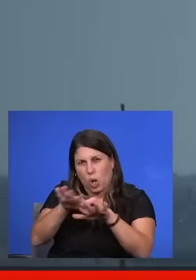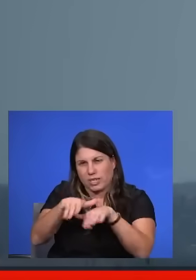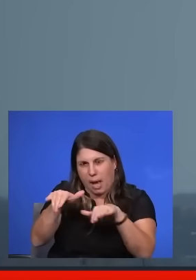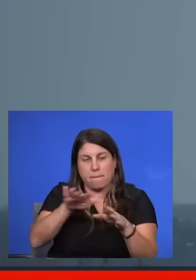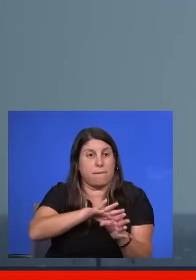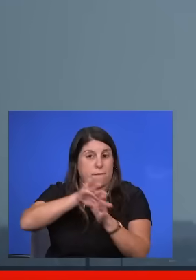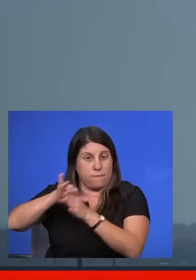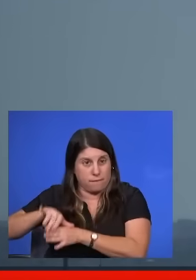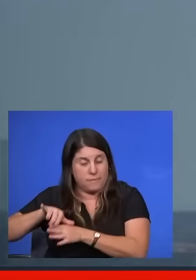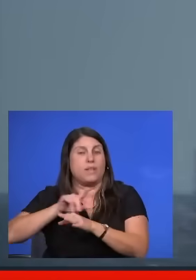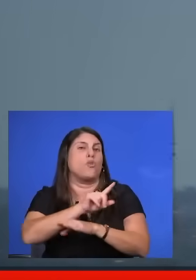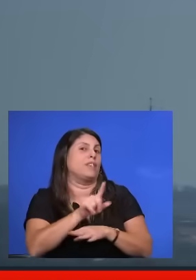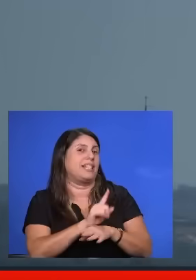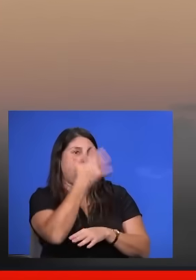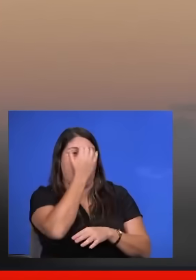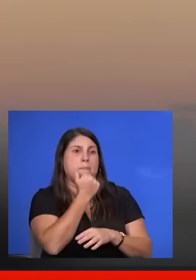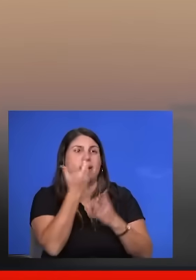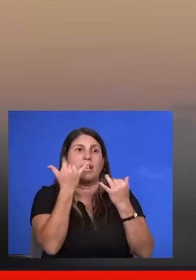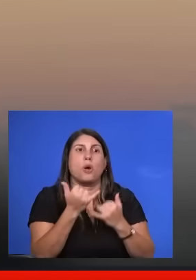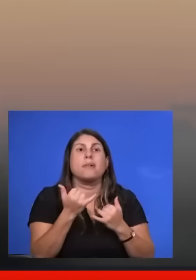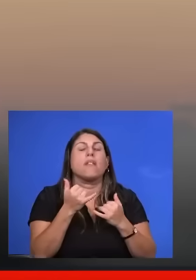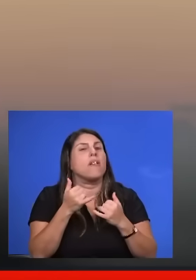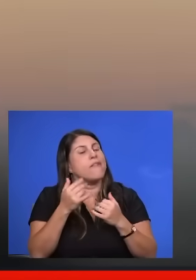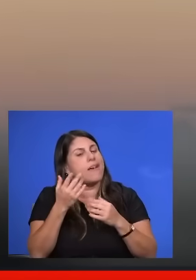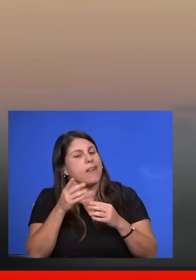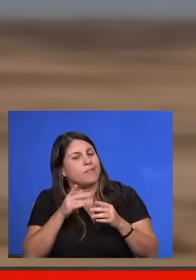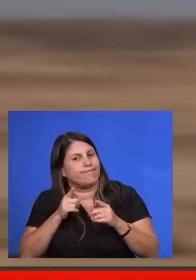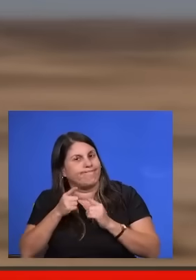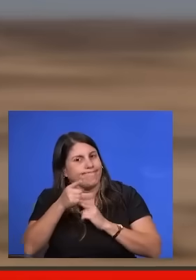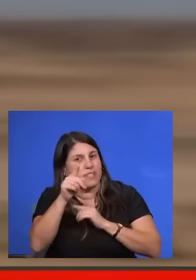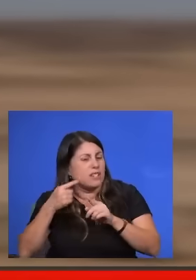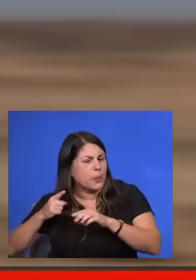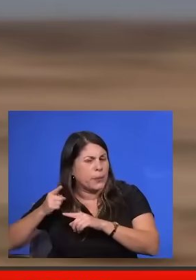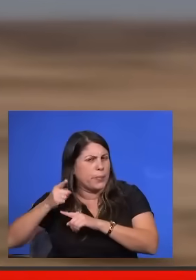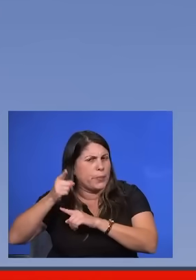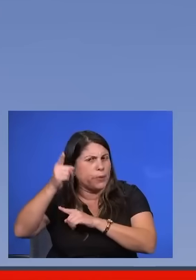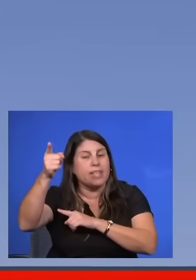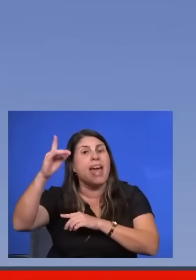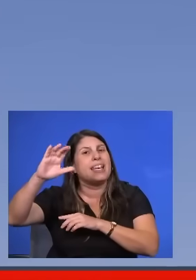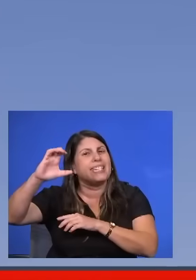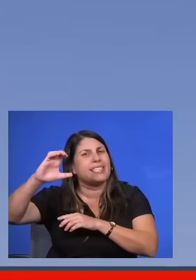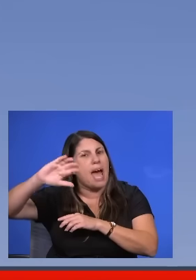ובינתיים חמאס הגדיל היום את טווח הירי הרקטי עם שיגורים לכרמל בצפון ולעבר אילת בדרום.